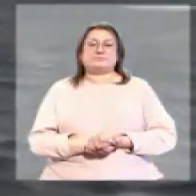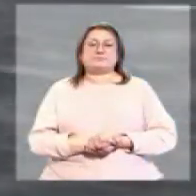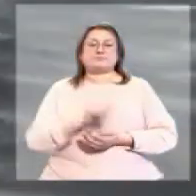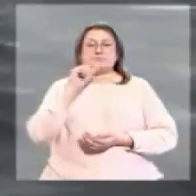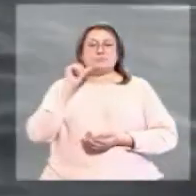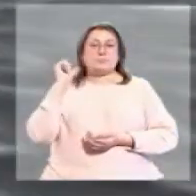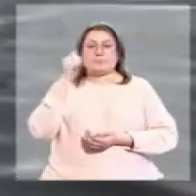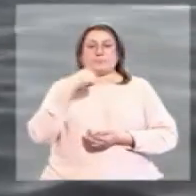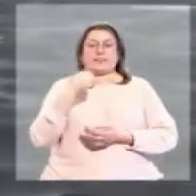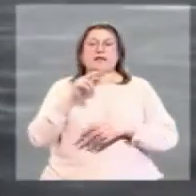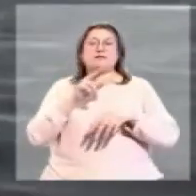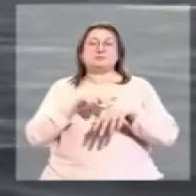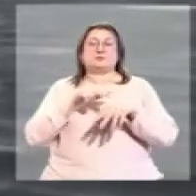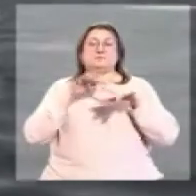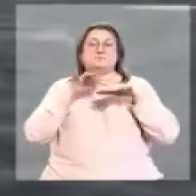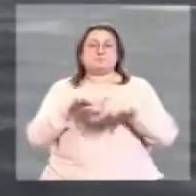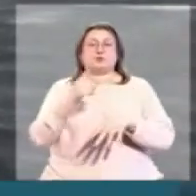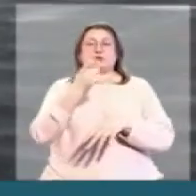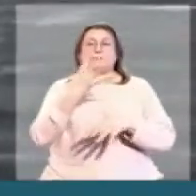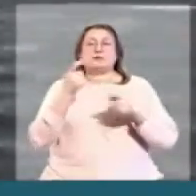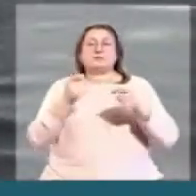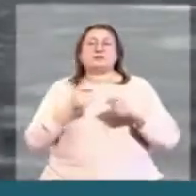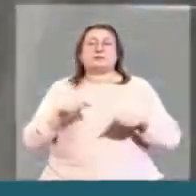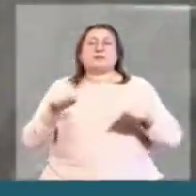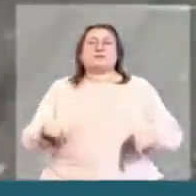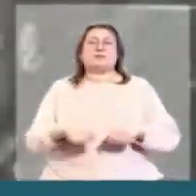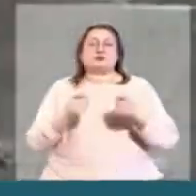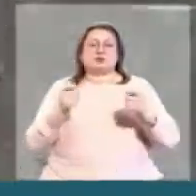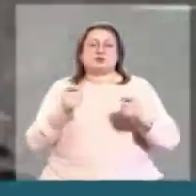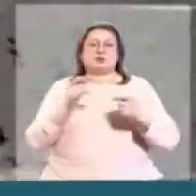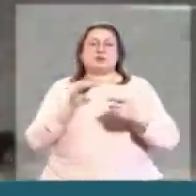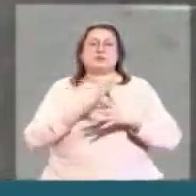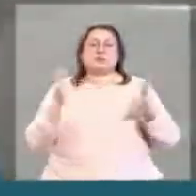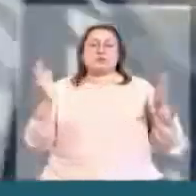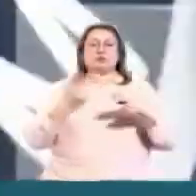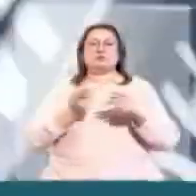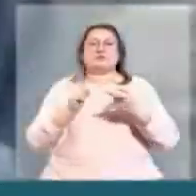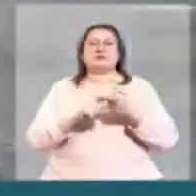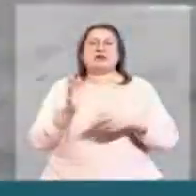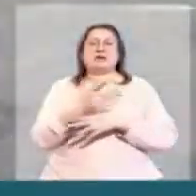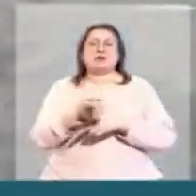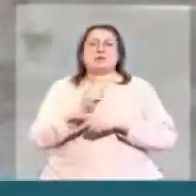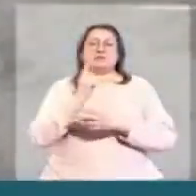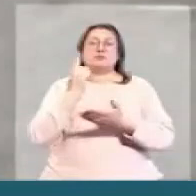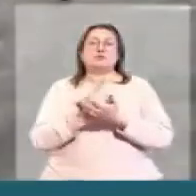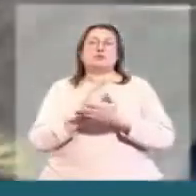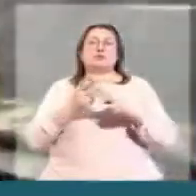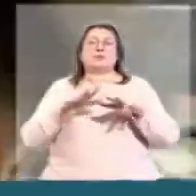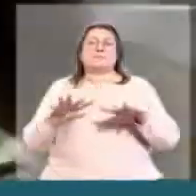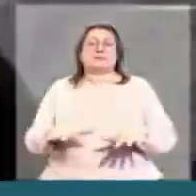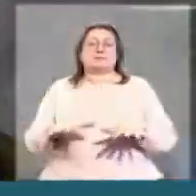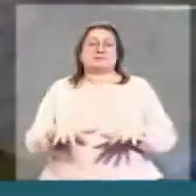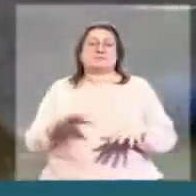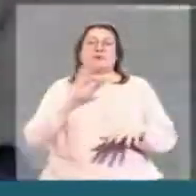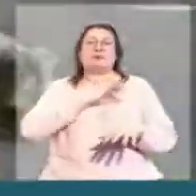В прошлом году инспекции было выявлено 145 административных правонарушений. Большая их часть связана с ловлей рыбы в запрещенных для этого